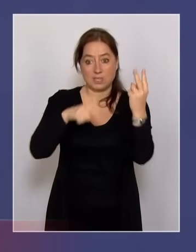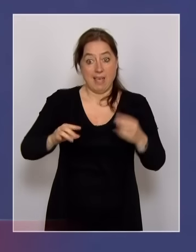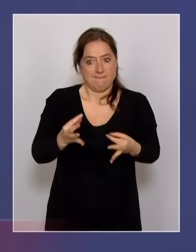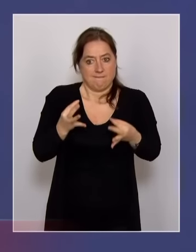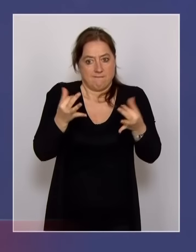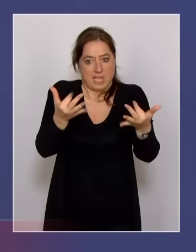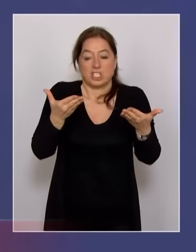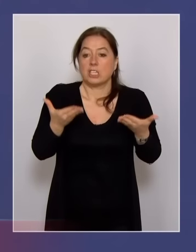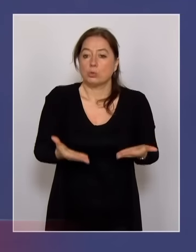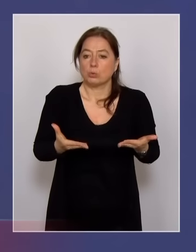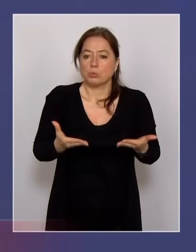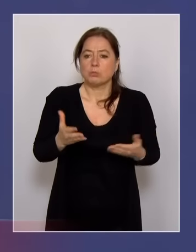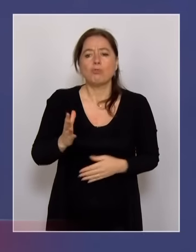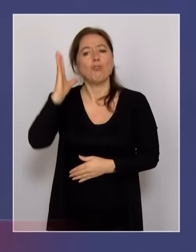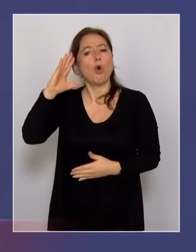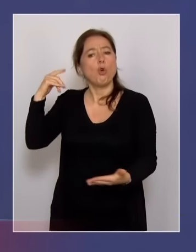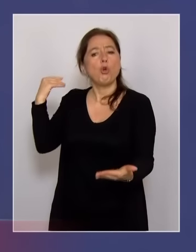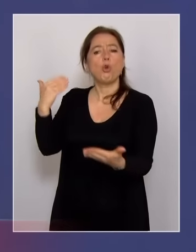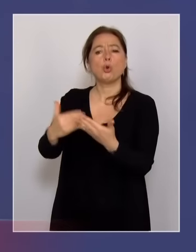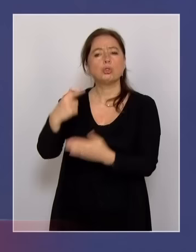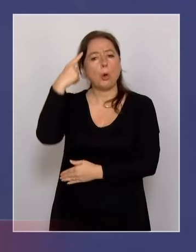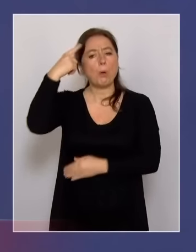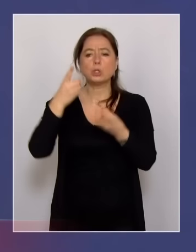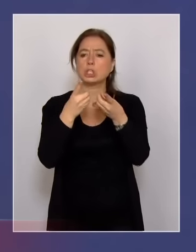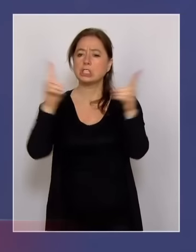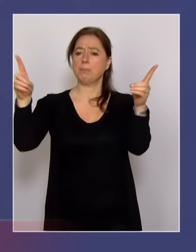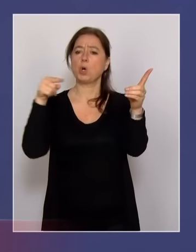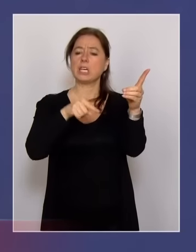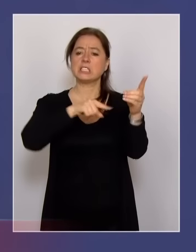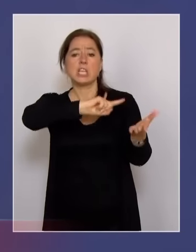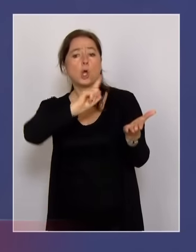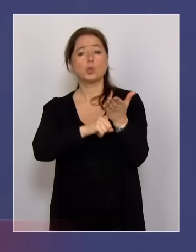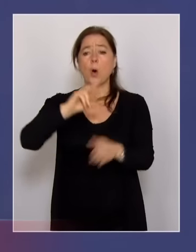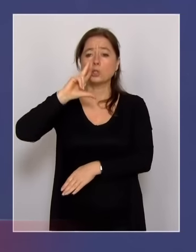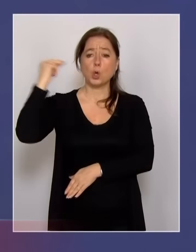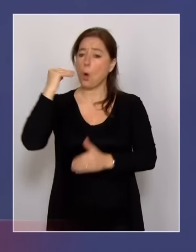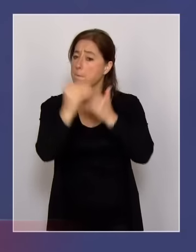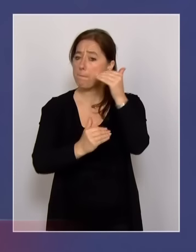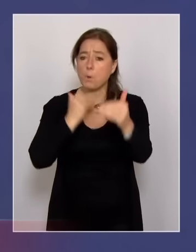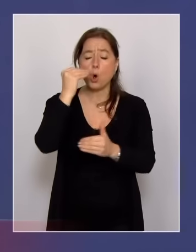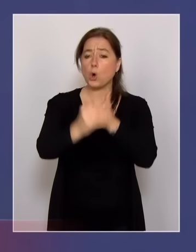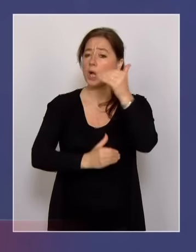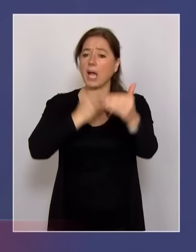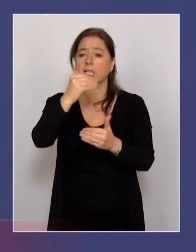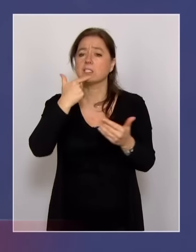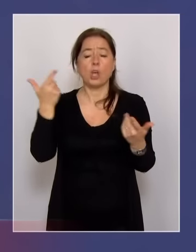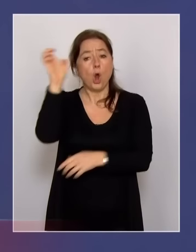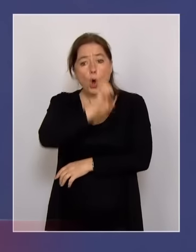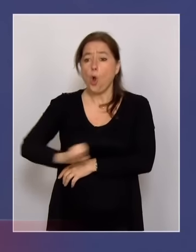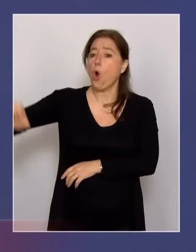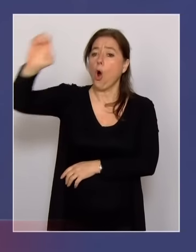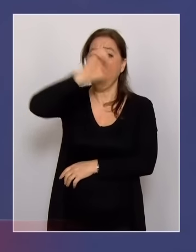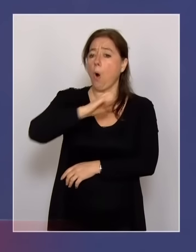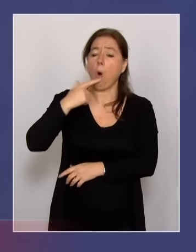pensé notre modèle irrésistible. La démocratie qui se diffuse, les droits de l'homme qui progressent, le soft power européen qui triomphe.